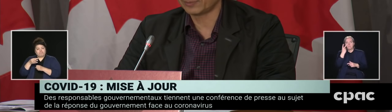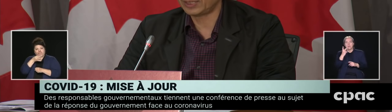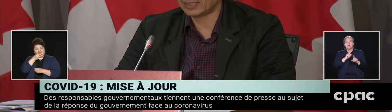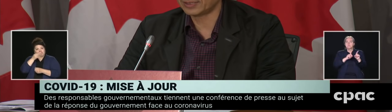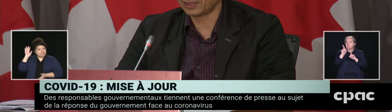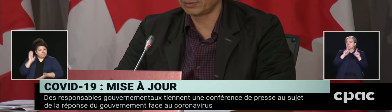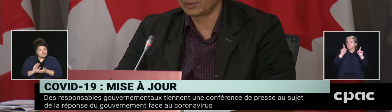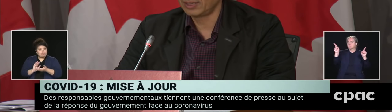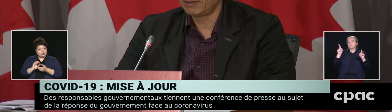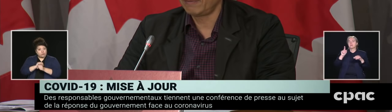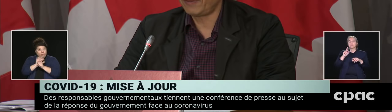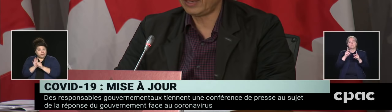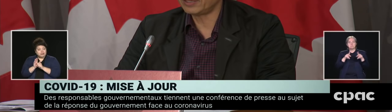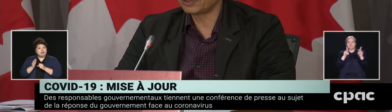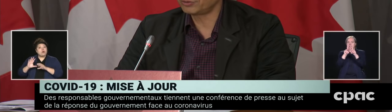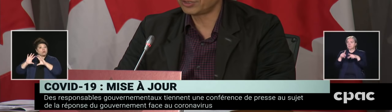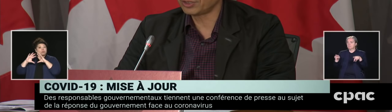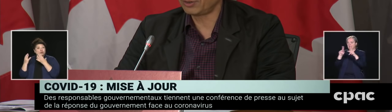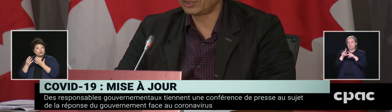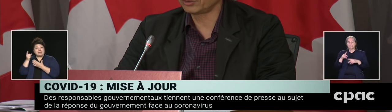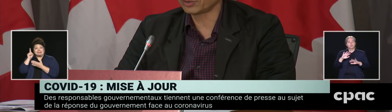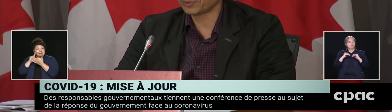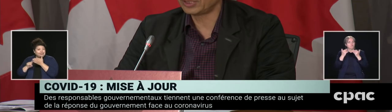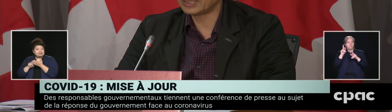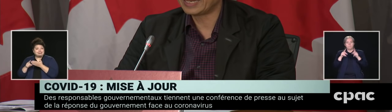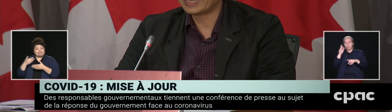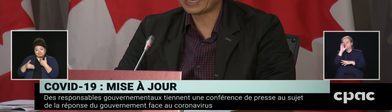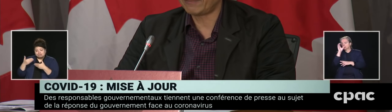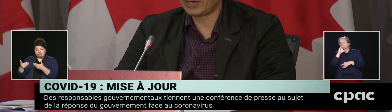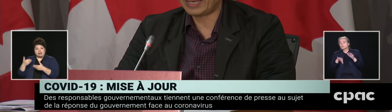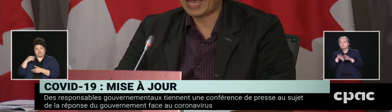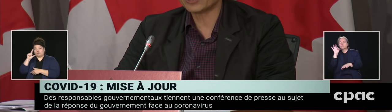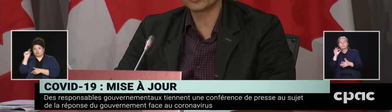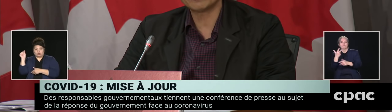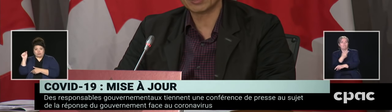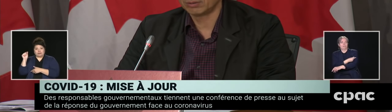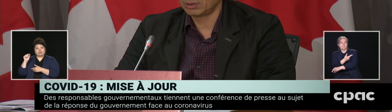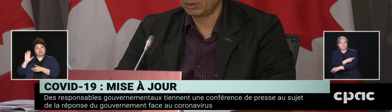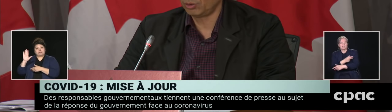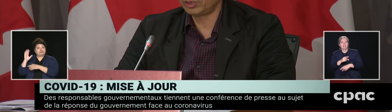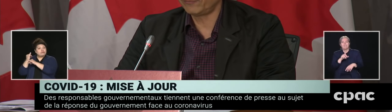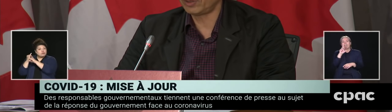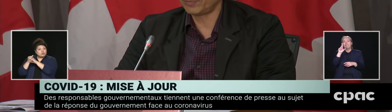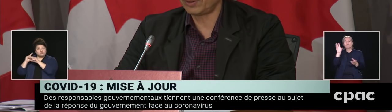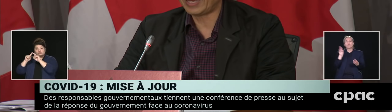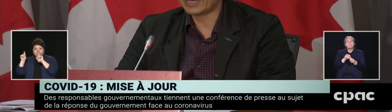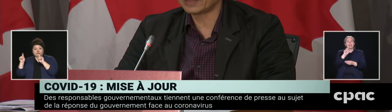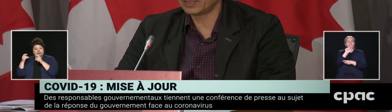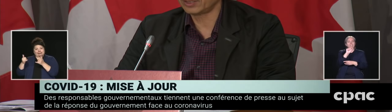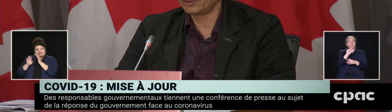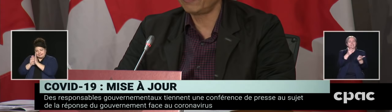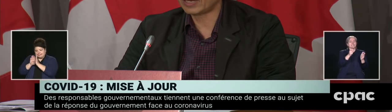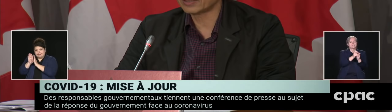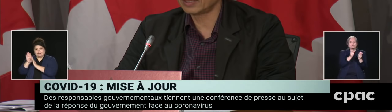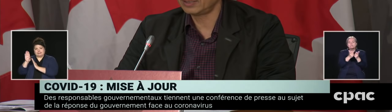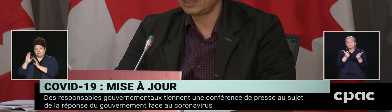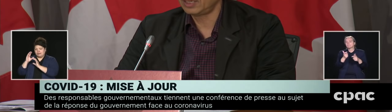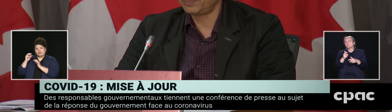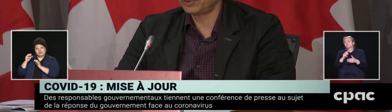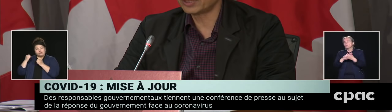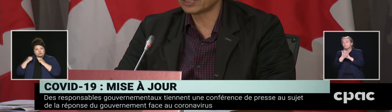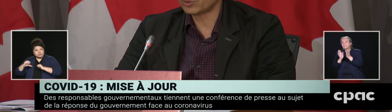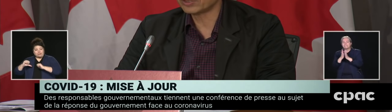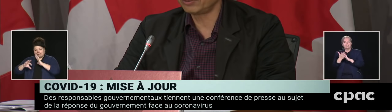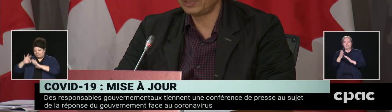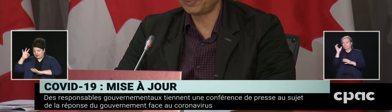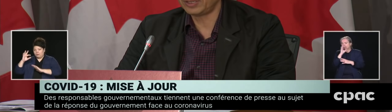et détermination. 20 institutions et entreprises travaillent actuellement au développement accéléré d'un vaccin et